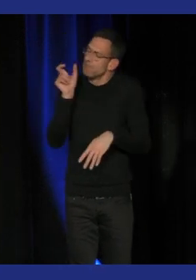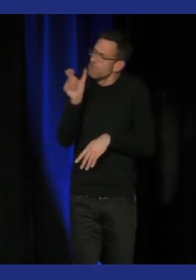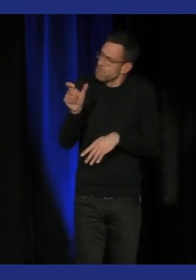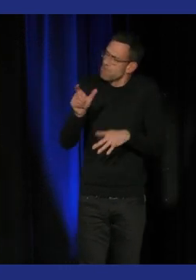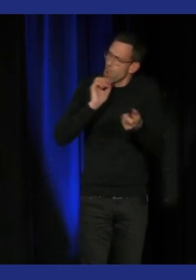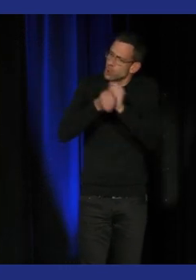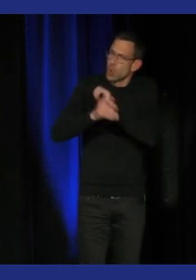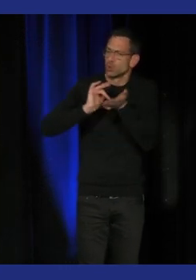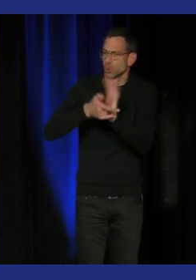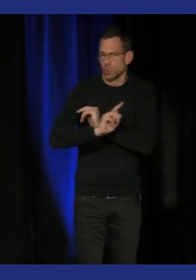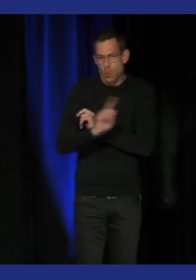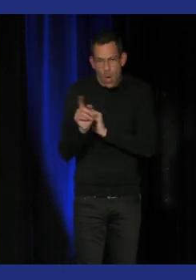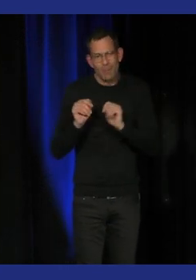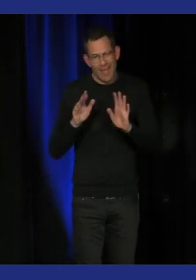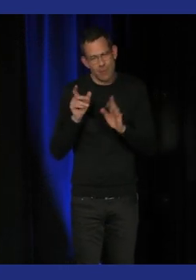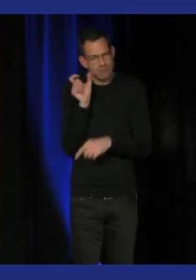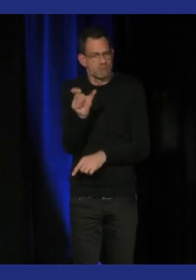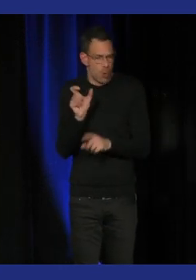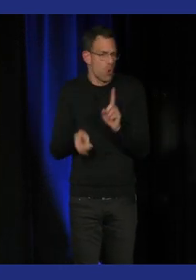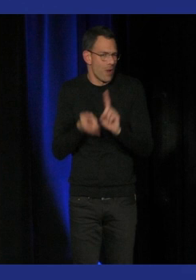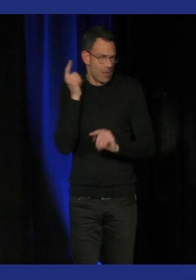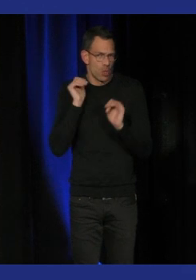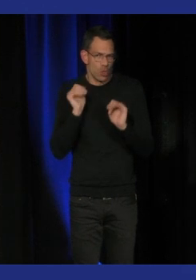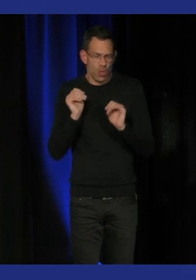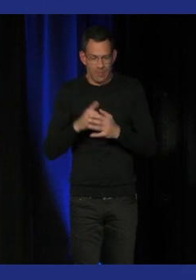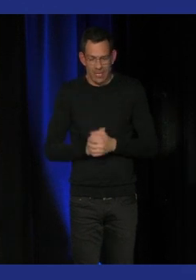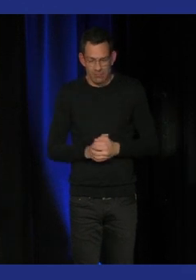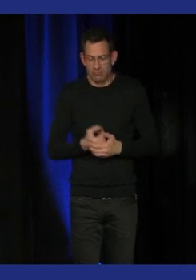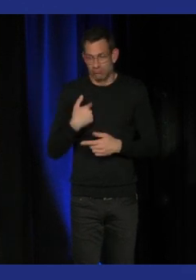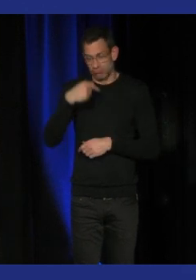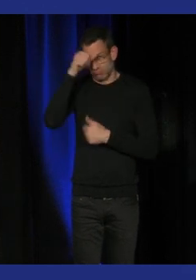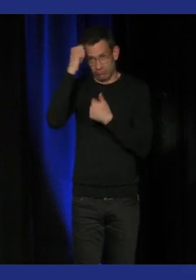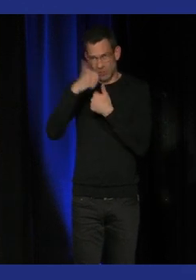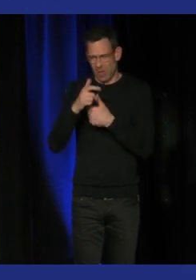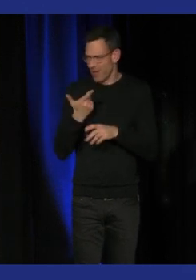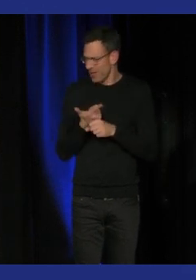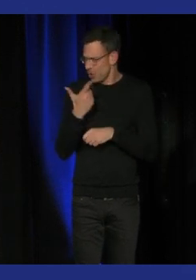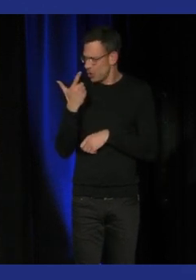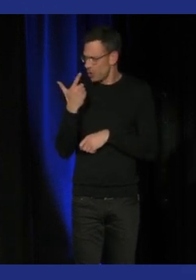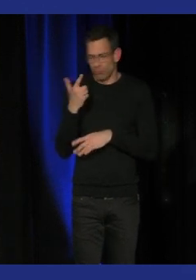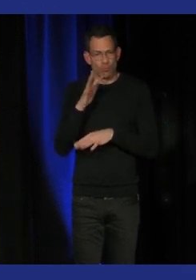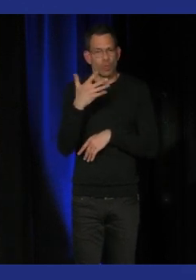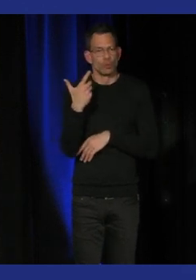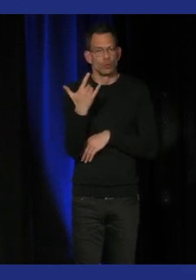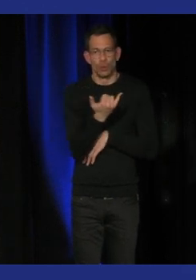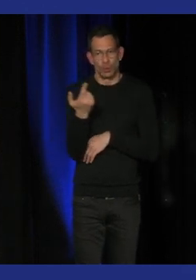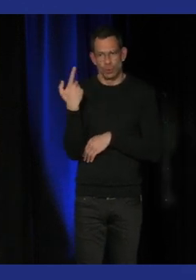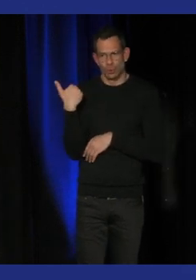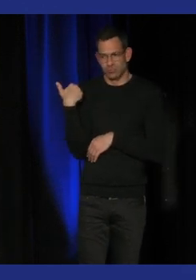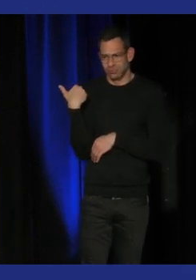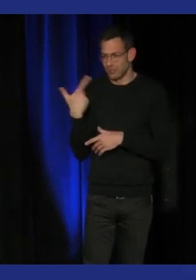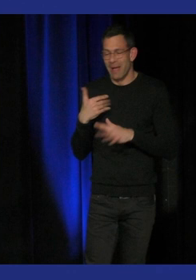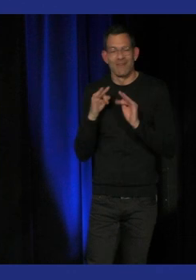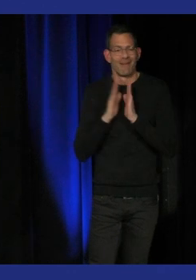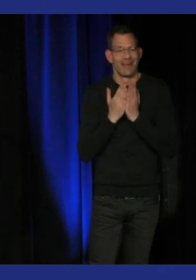sont importants. Et ça me fait penser à une conversation que j'ai eue il y a deux jours lors d'une rencontre autour de mon